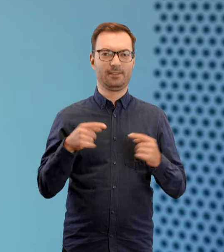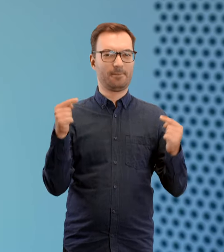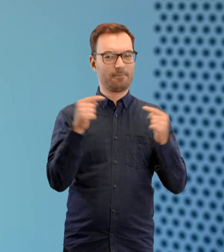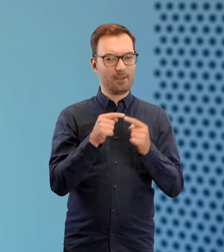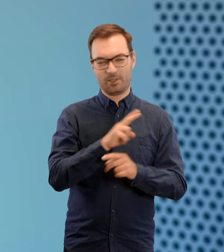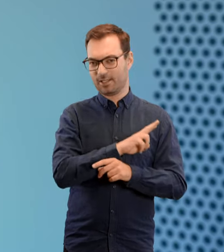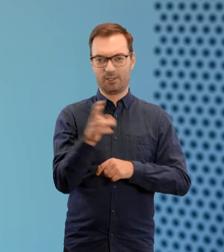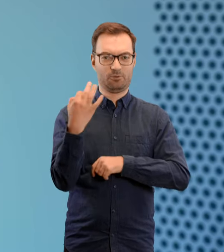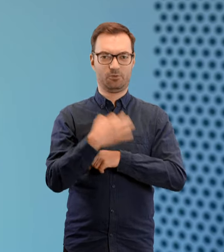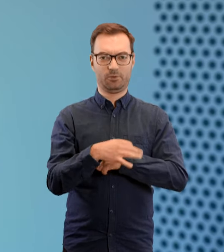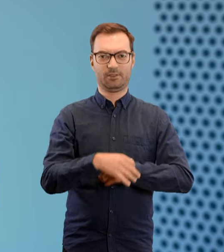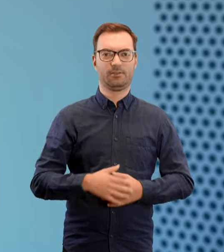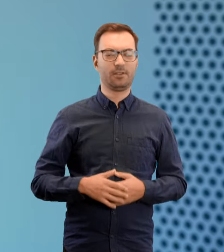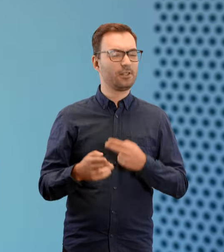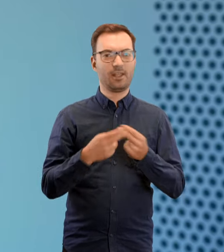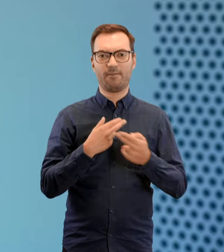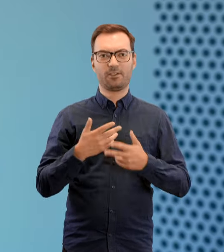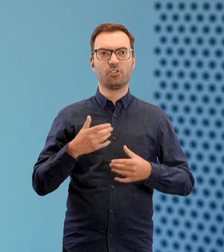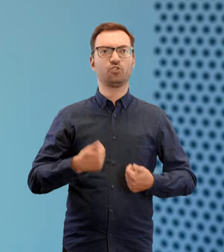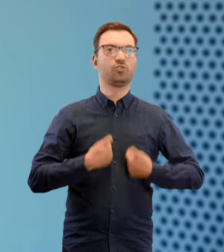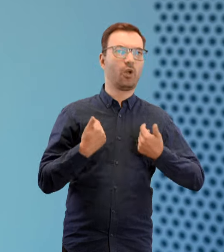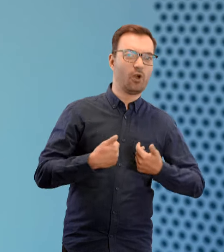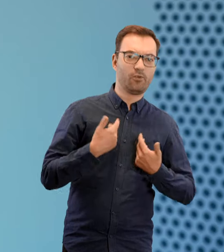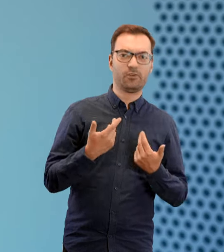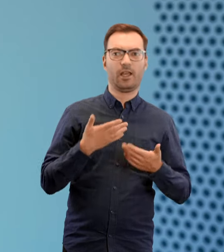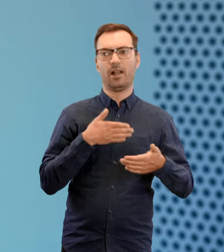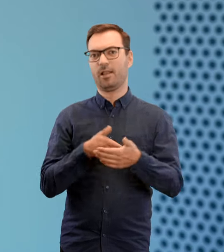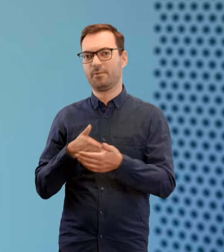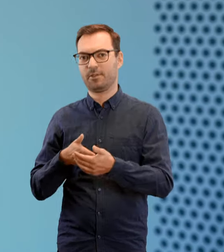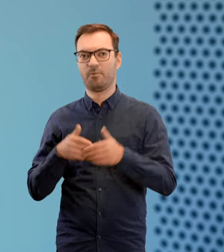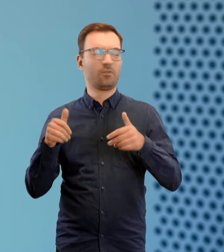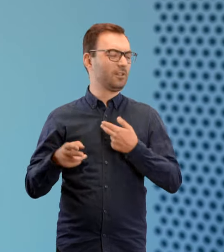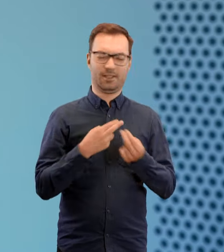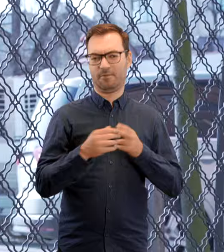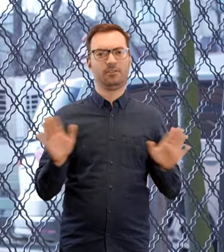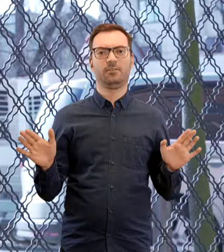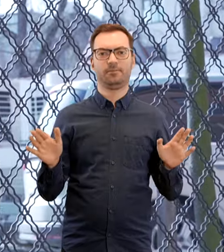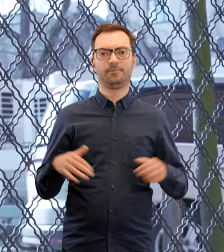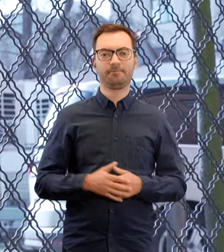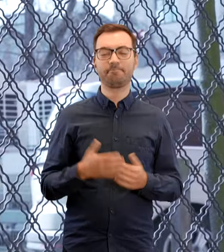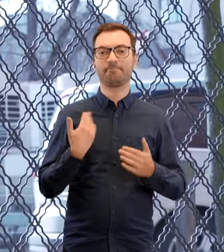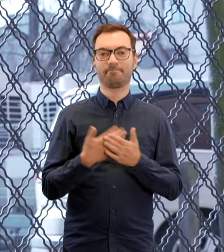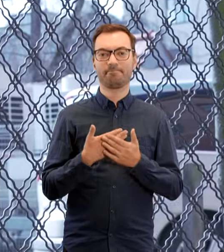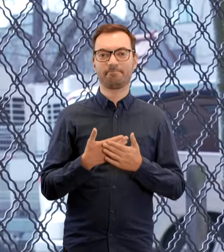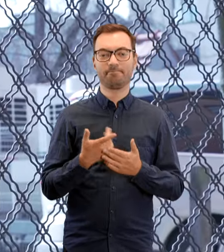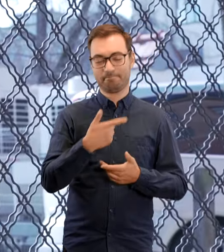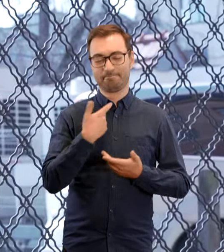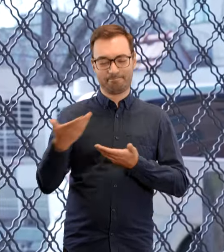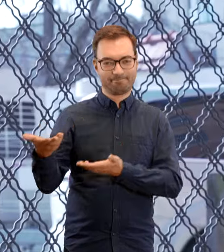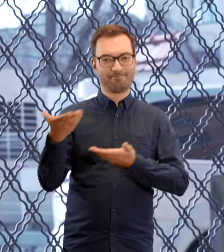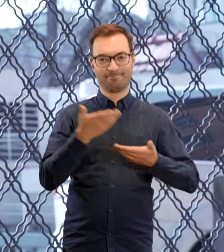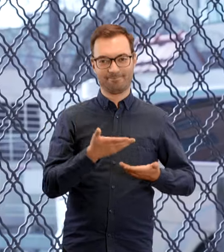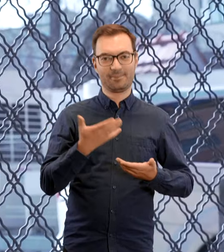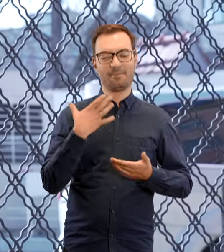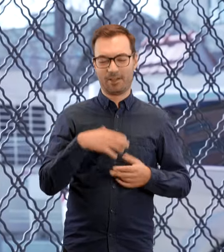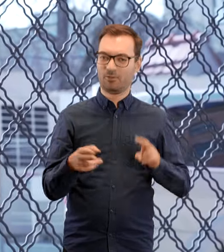studentów, niezależnie od ich kondycji zdrowotnej i ich ograniczeń i możliwości. Dlatego bardzo serdecznie zapraszamy